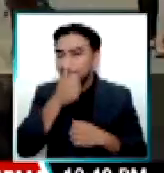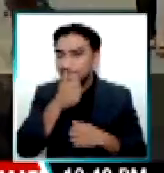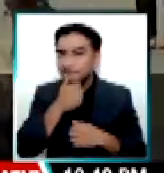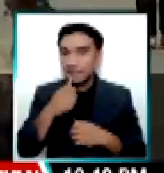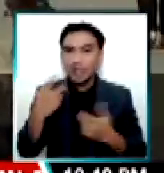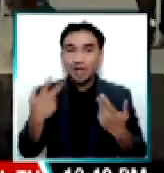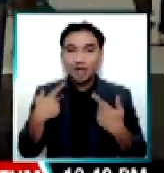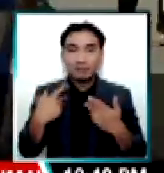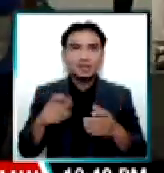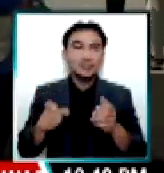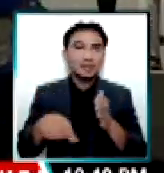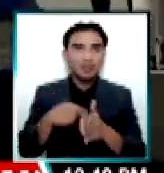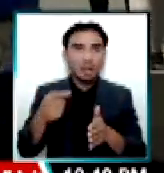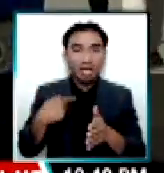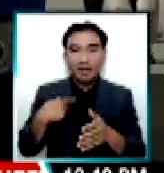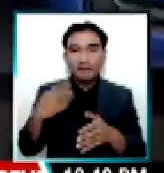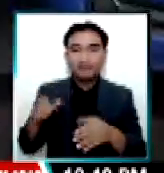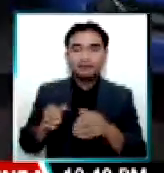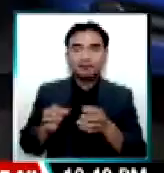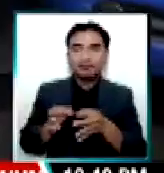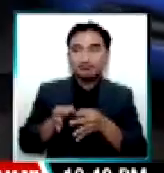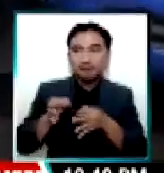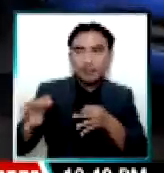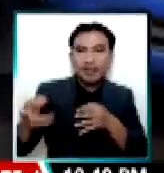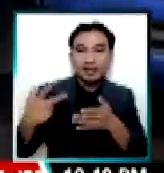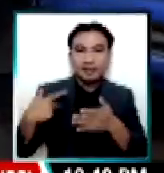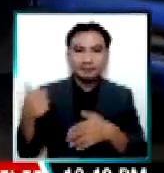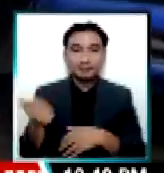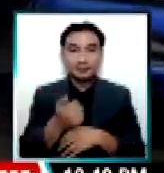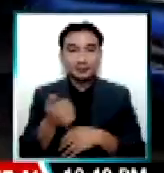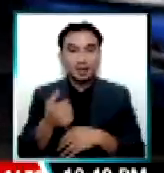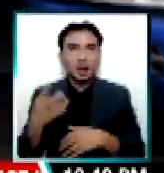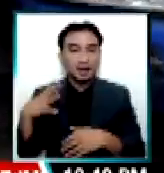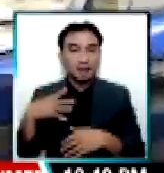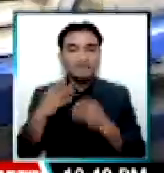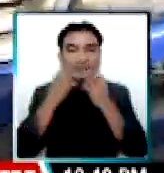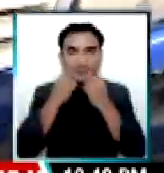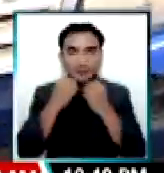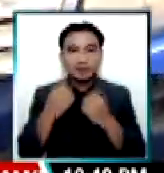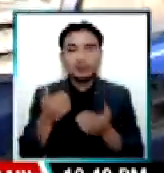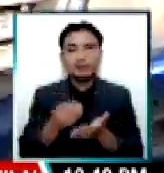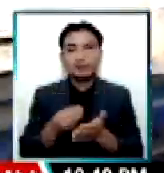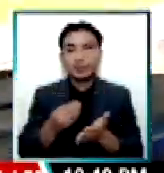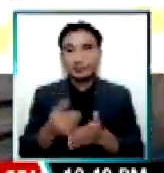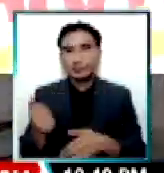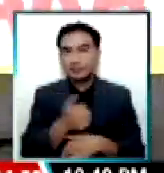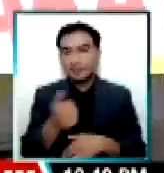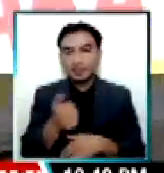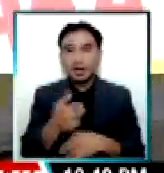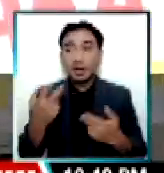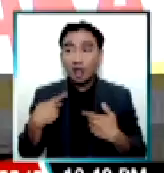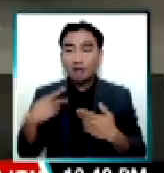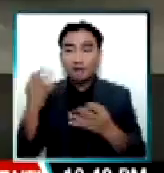nila basta makalibre ng pamasahe. Sa tala ng LTFRB, merong lampas 100 mga ruta ng libreng sakay sa Metro